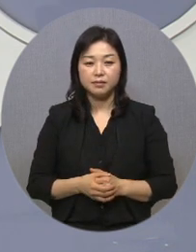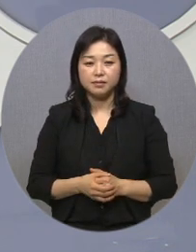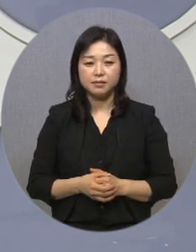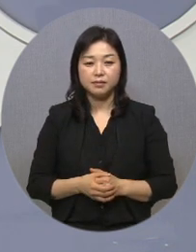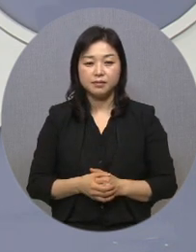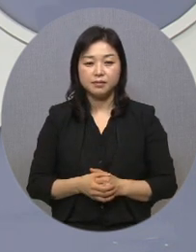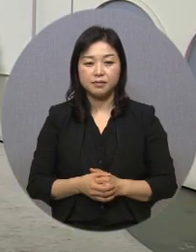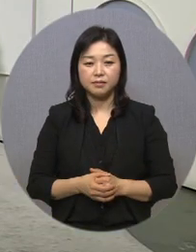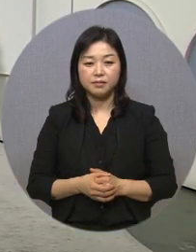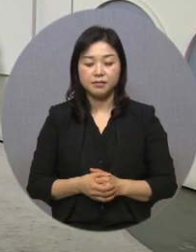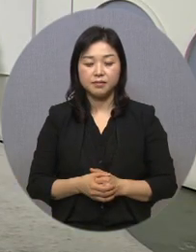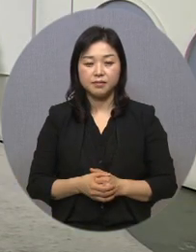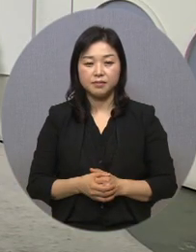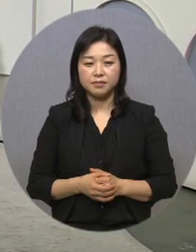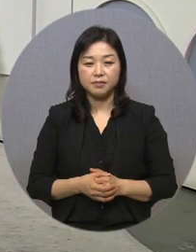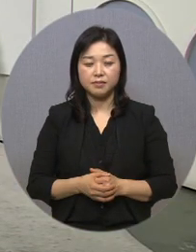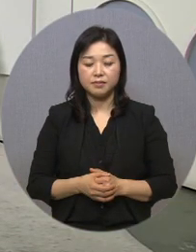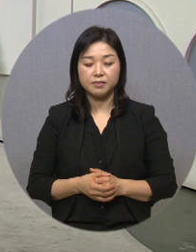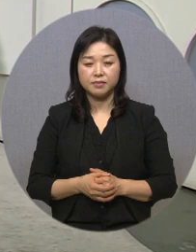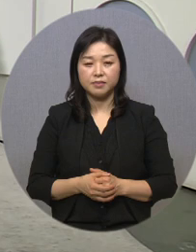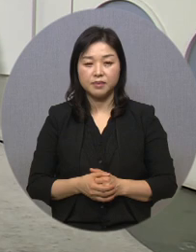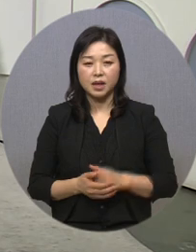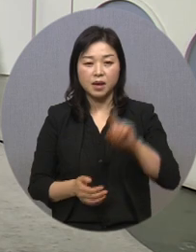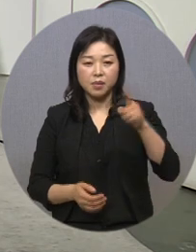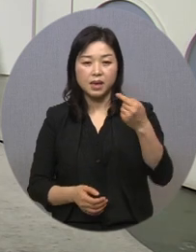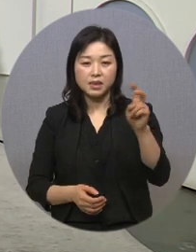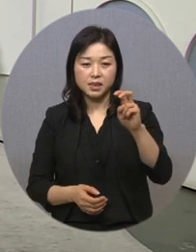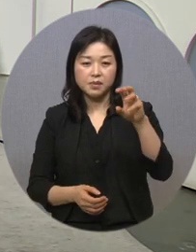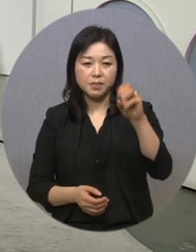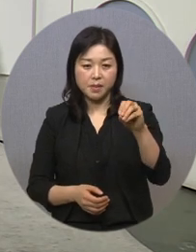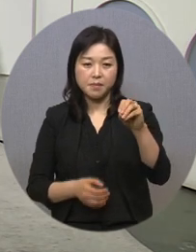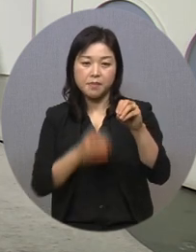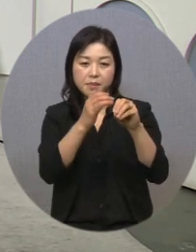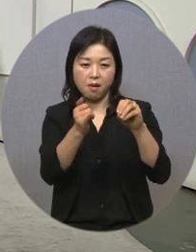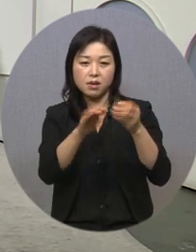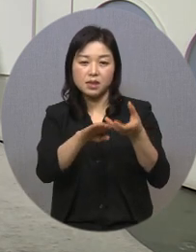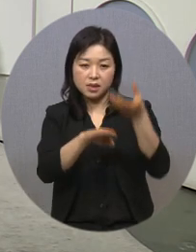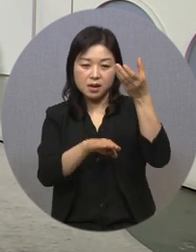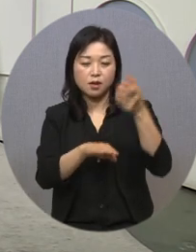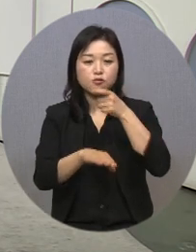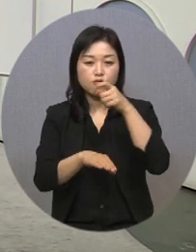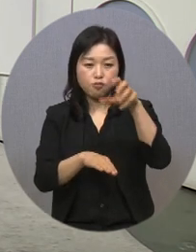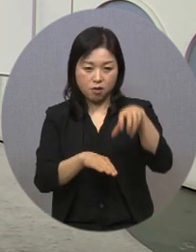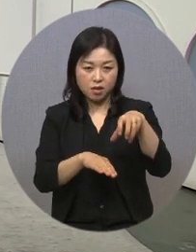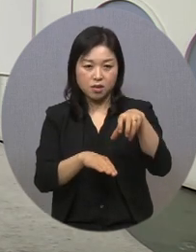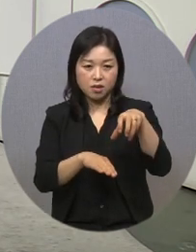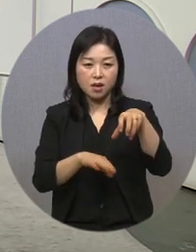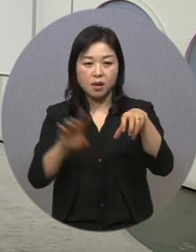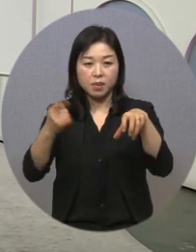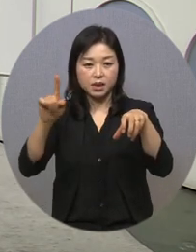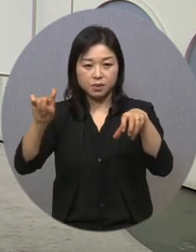1차적으로다가 우리 120만이 넘는 수원시와